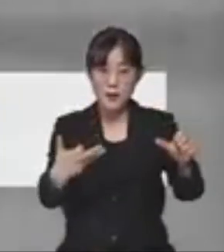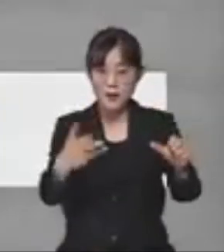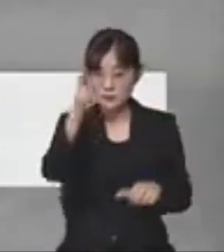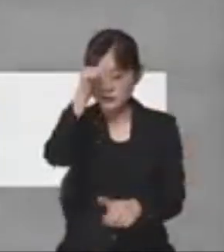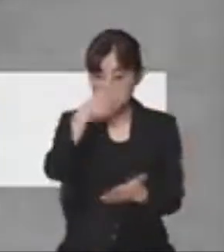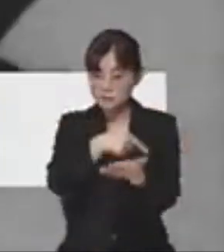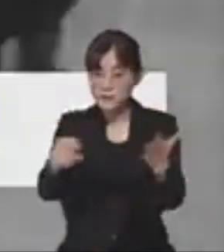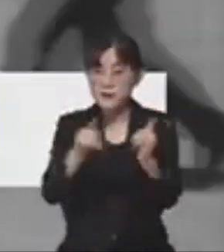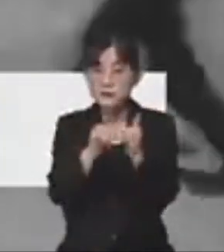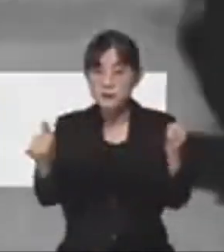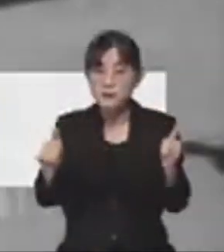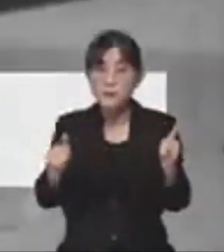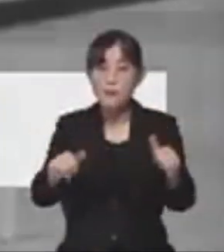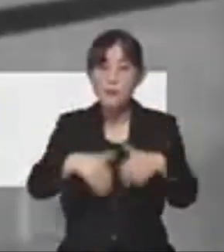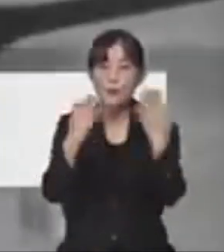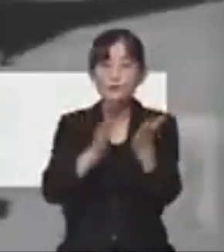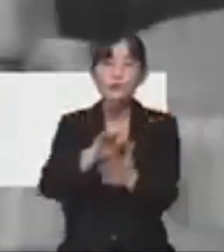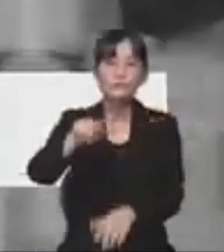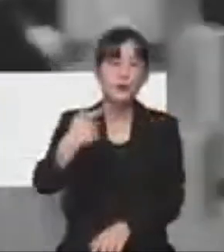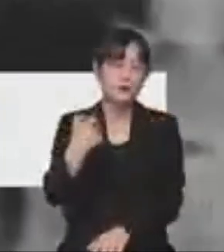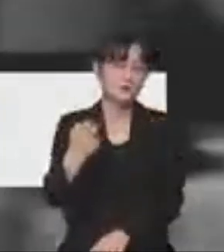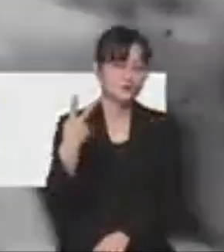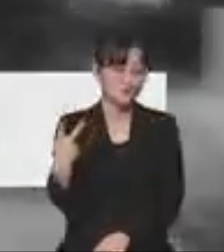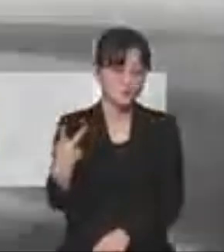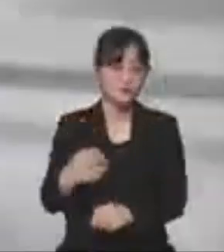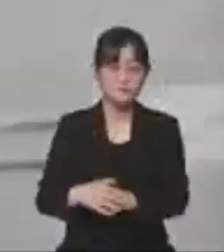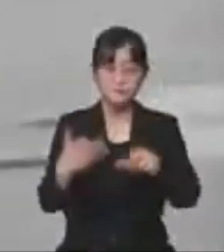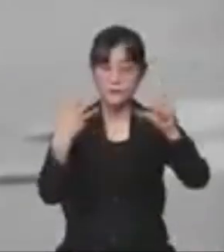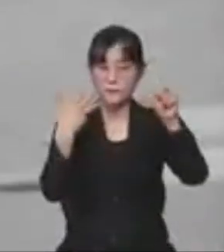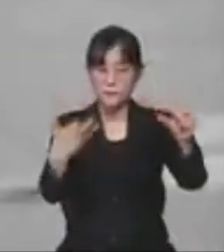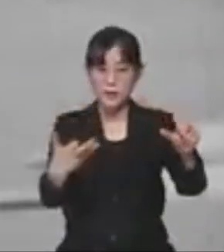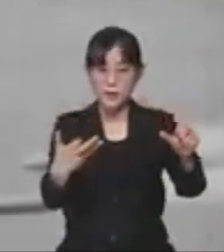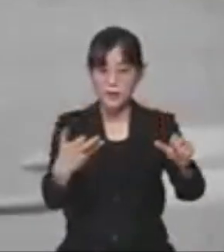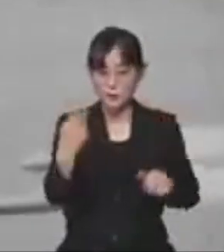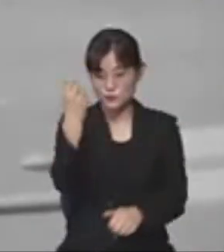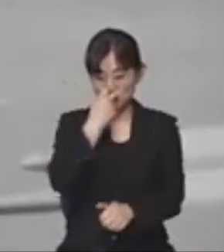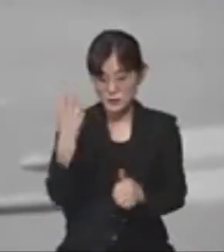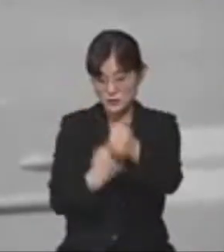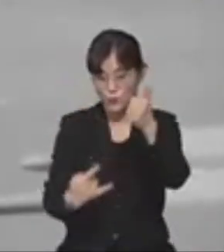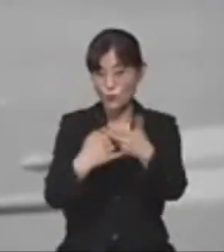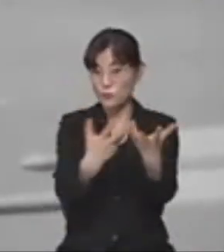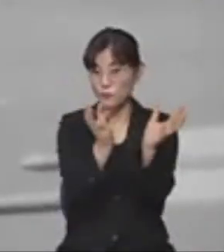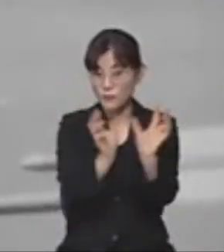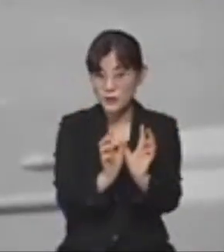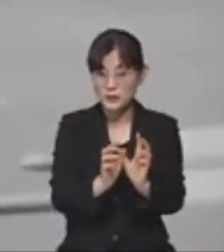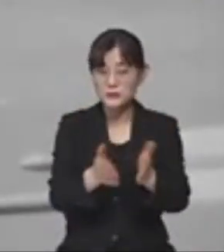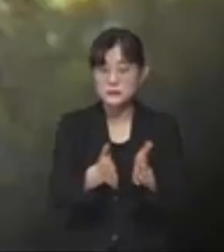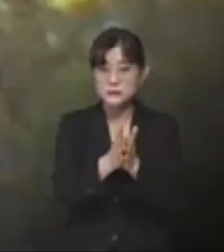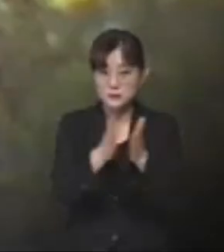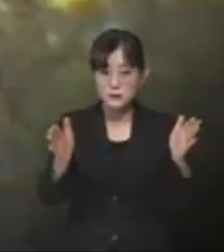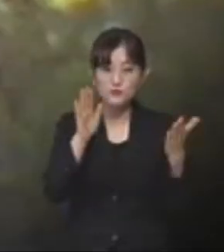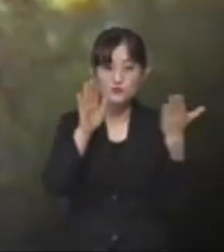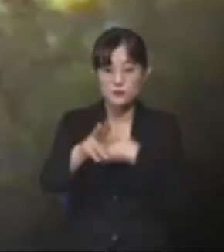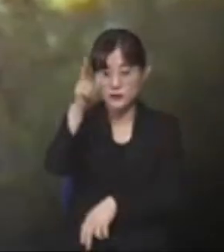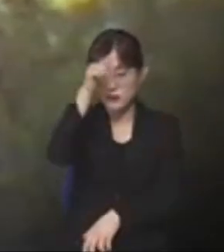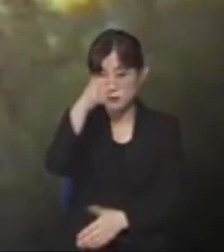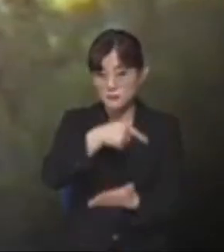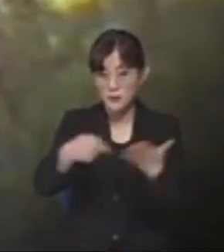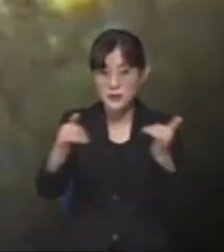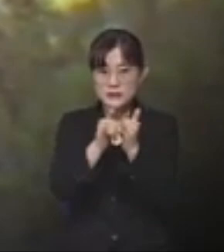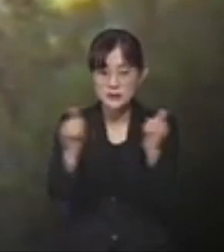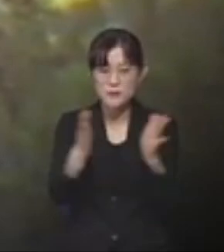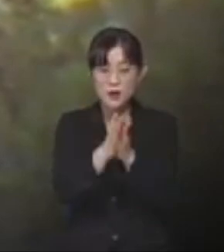경찰 피해자는 모두 162명. 5.18 진상조사위원회 출범 이후 경찰 피해자에 대한 조사가